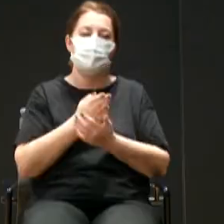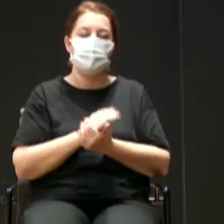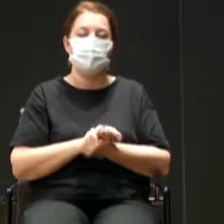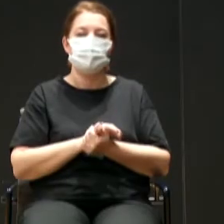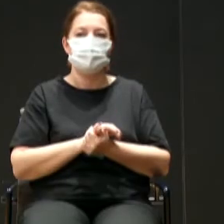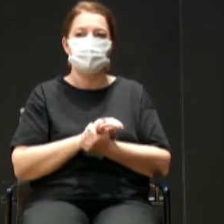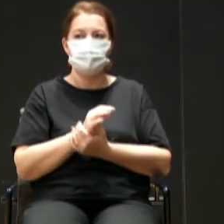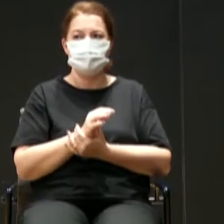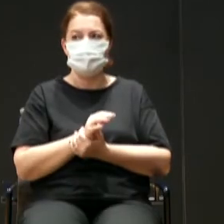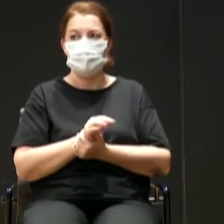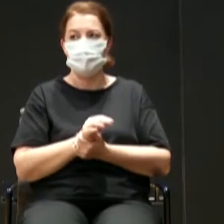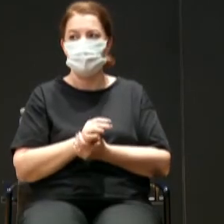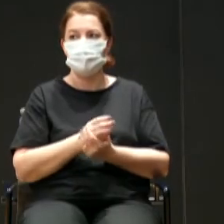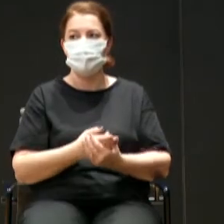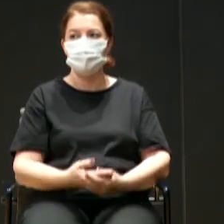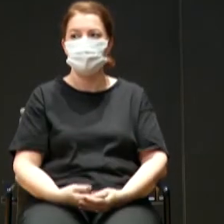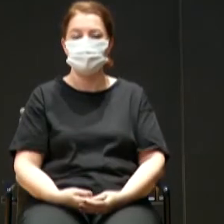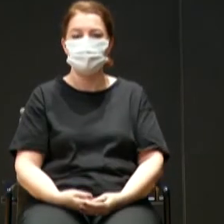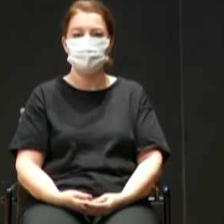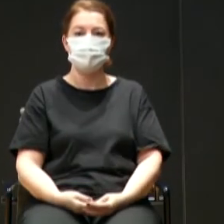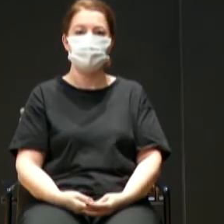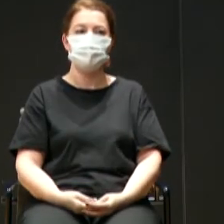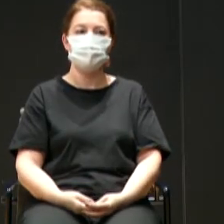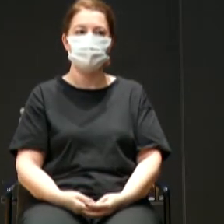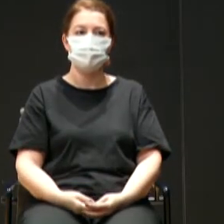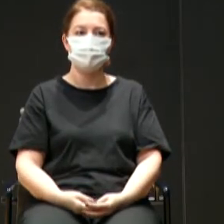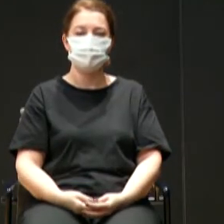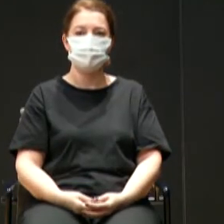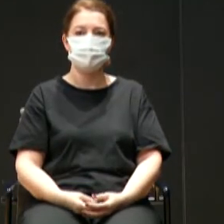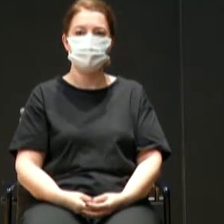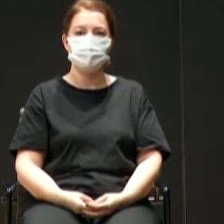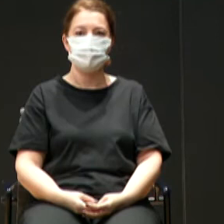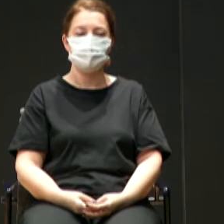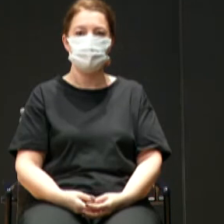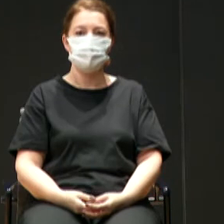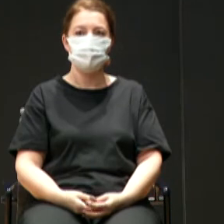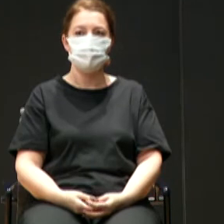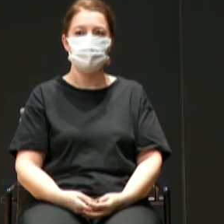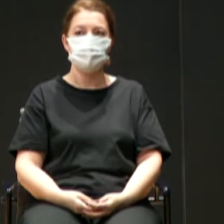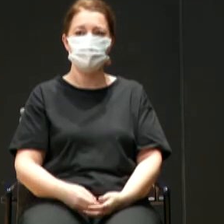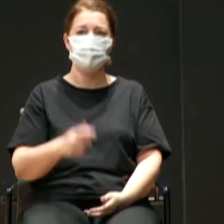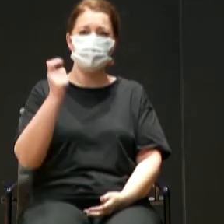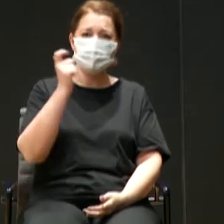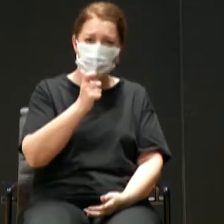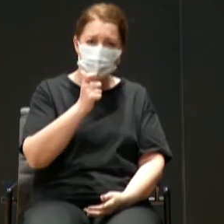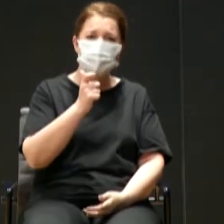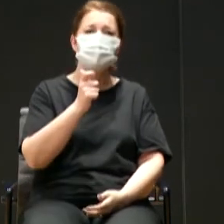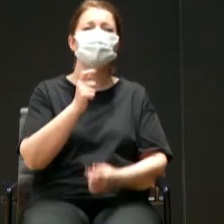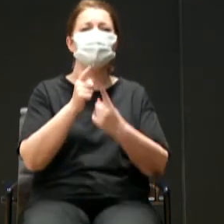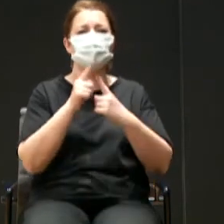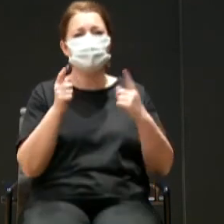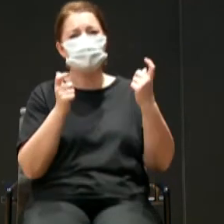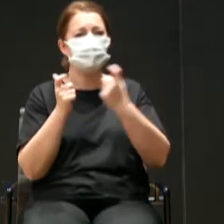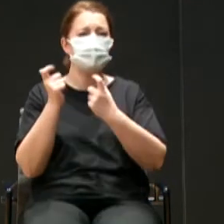başkanım. Evet. Cevap hakkı doğdu. Bir cümle. Mülayim Bey cevap verip vermemek konusunda tekrar cevap doğrucu yok, tamam.